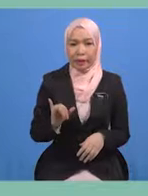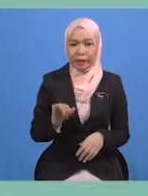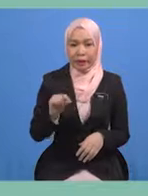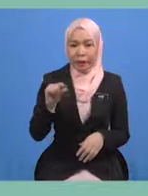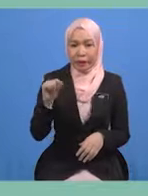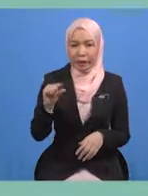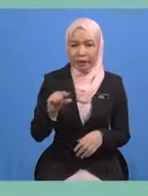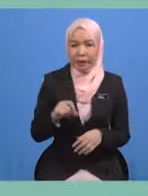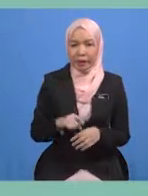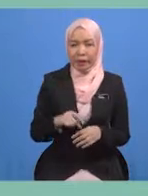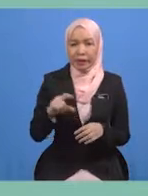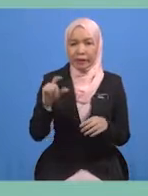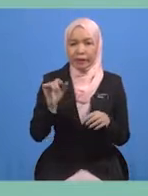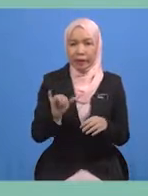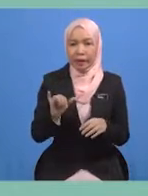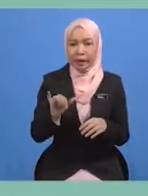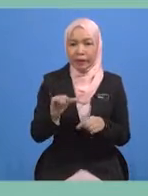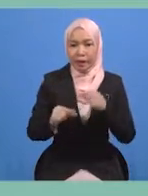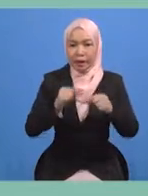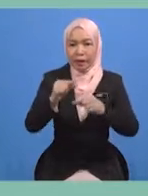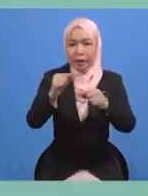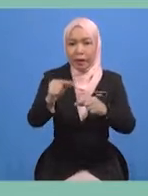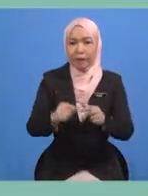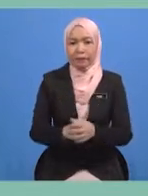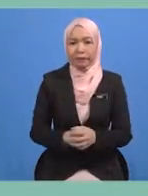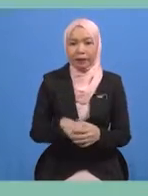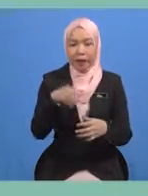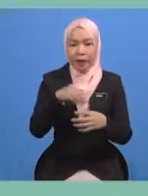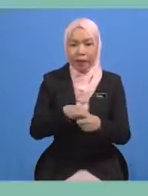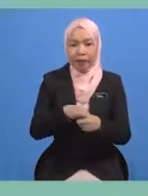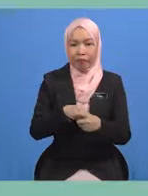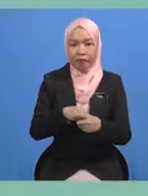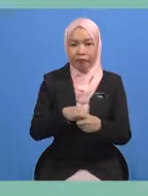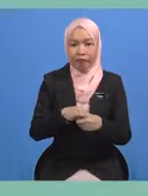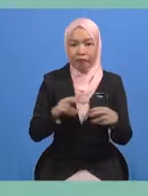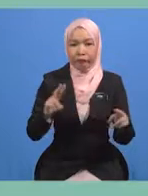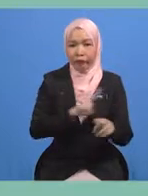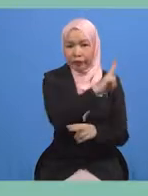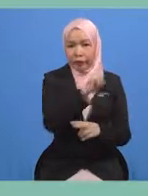vakum. Contohnya, gelombang air,